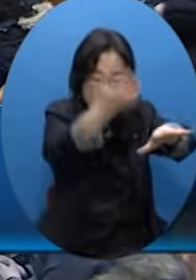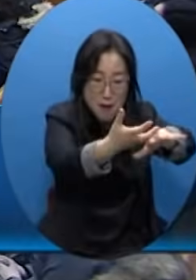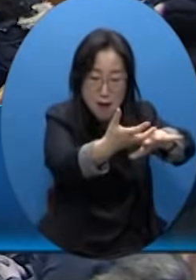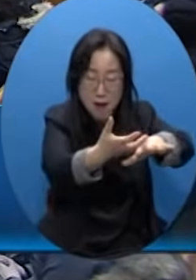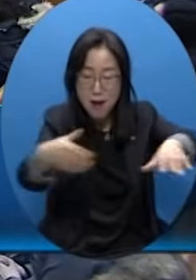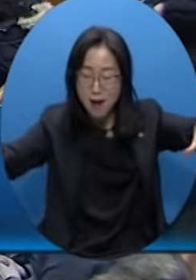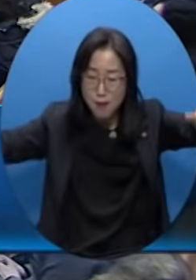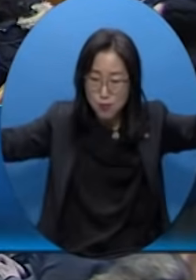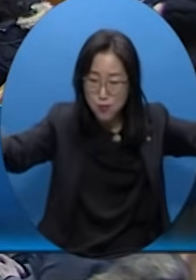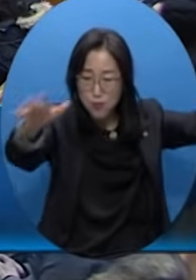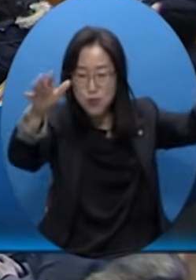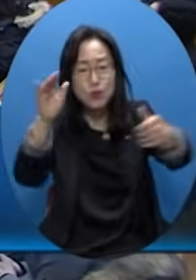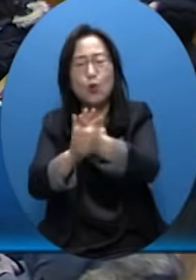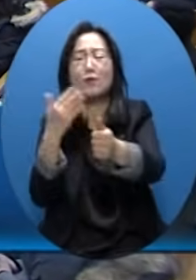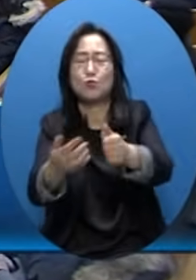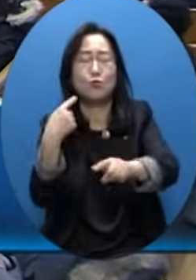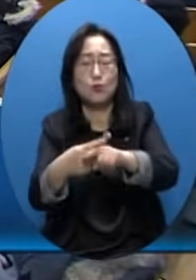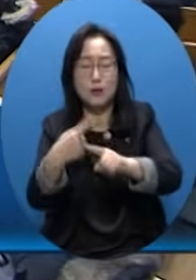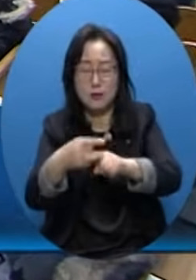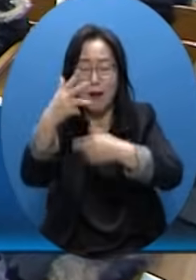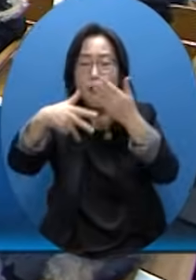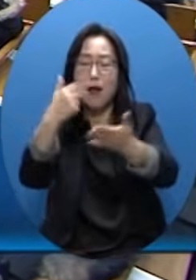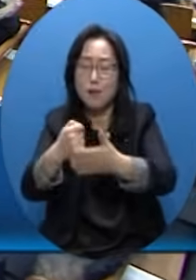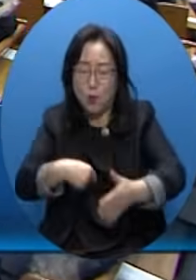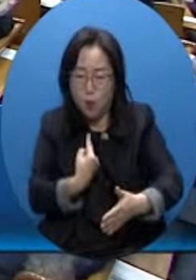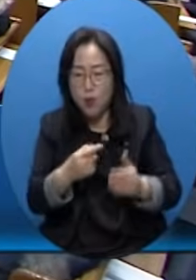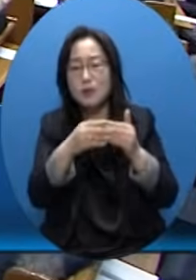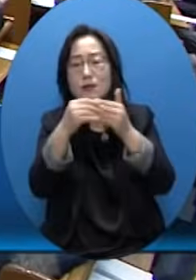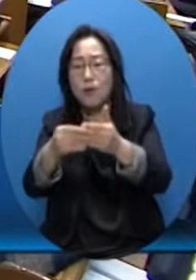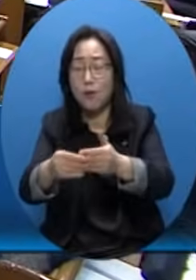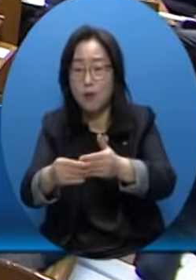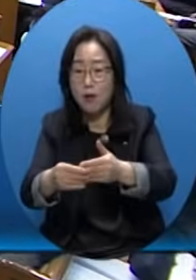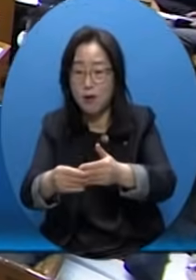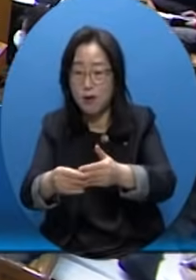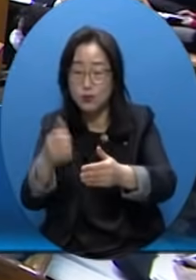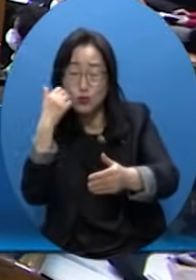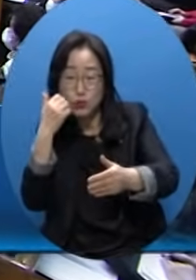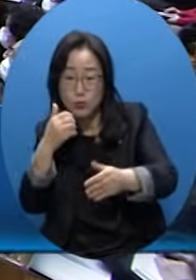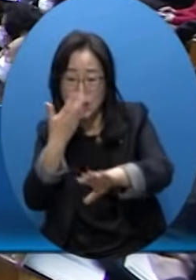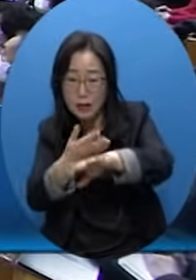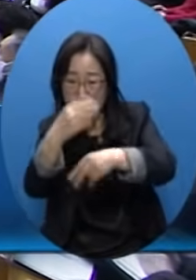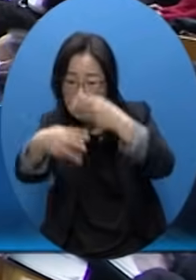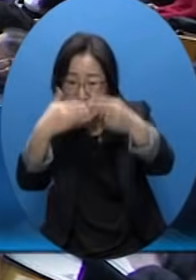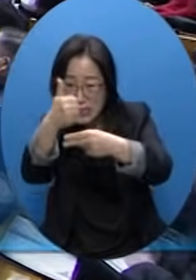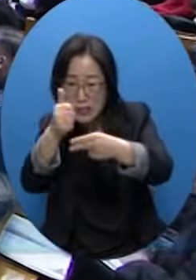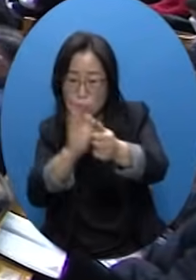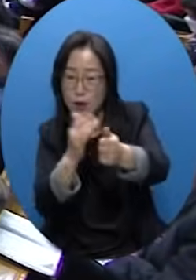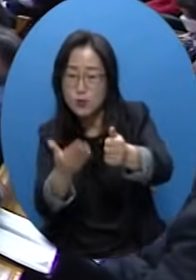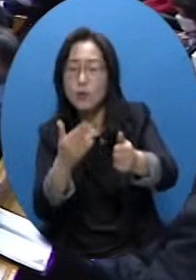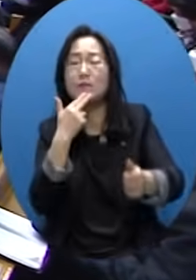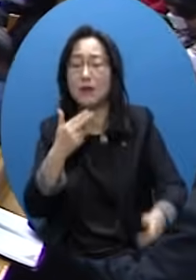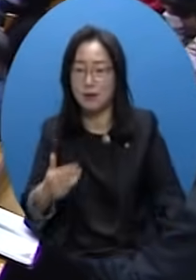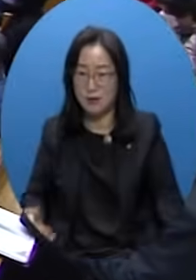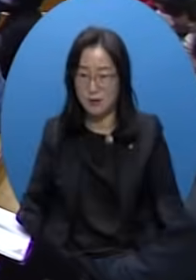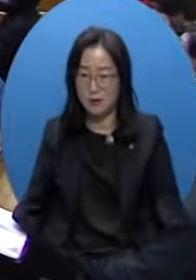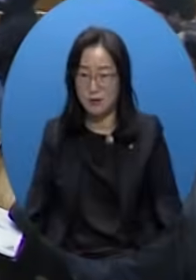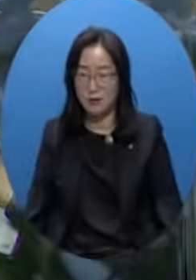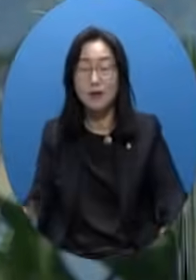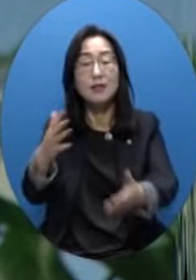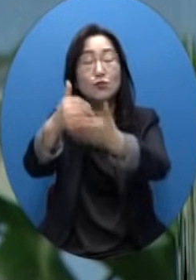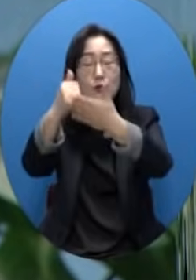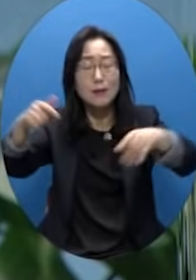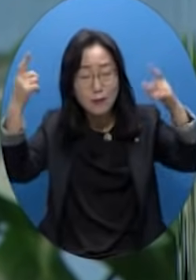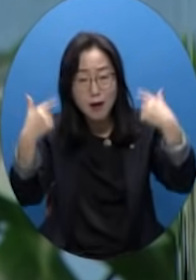같이 얇게 서 홀로 그를 인도 하셨고 그와 함께 한 다른 신이 없어도 다 주님께서